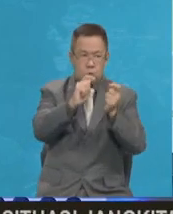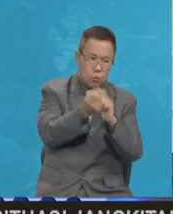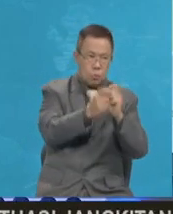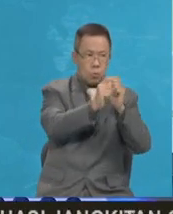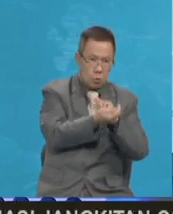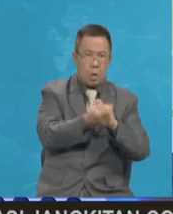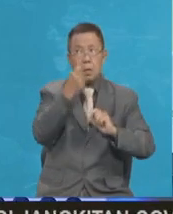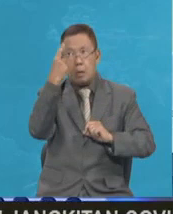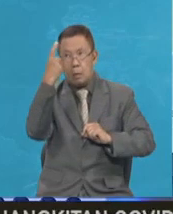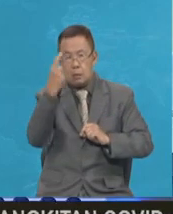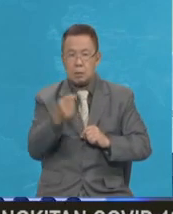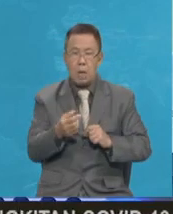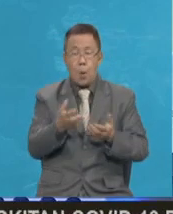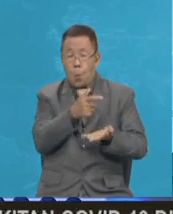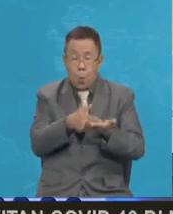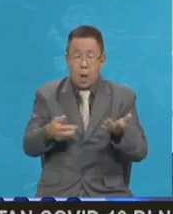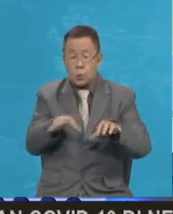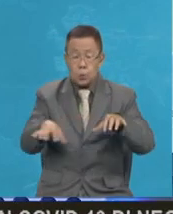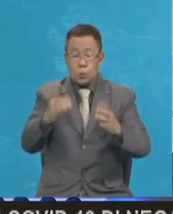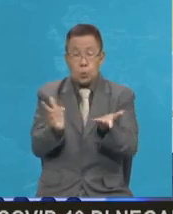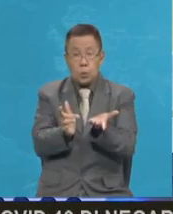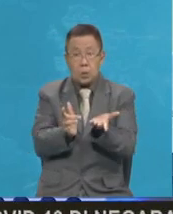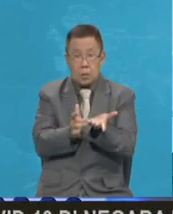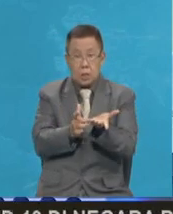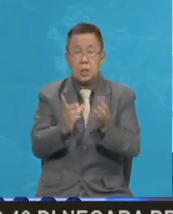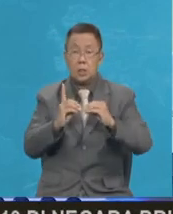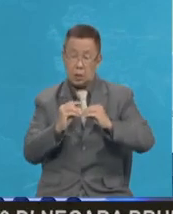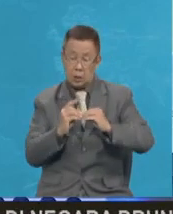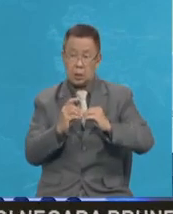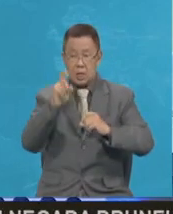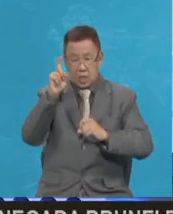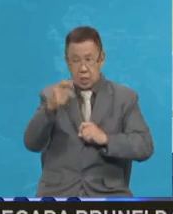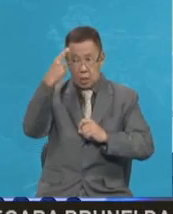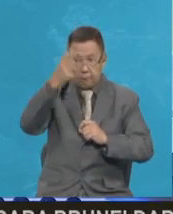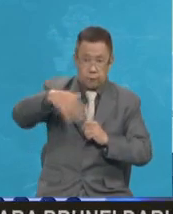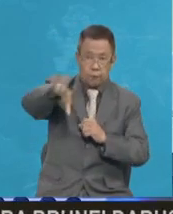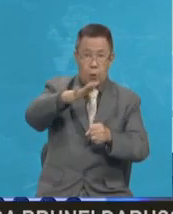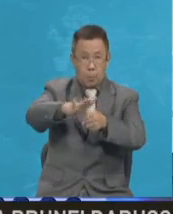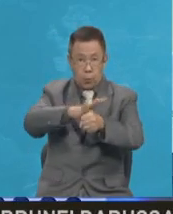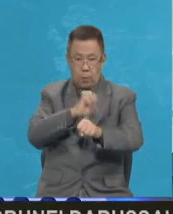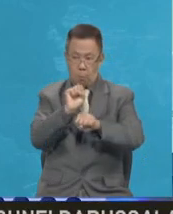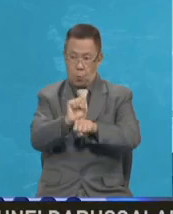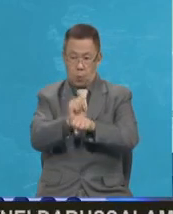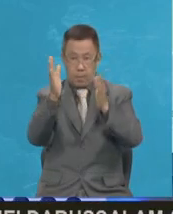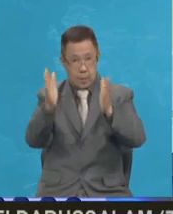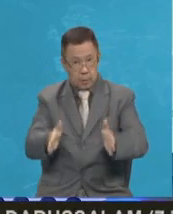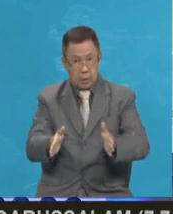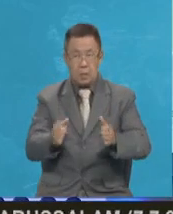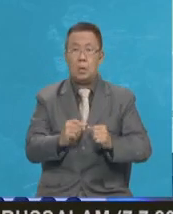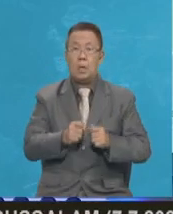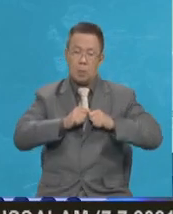dan memahami peluang yang ada dalam dunia digital dan kemahiran yang mereka perlukan untuk melengkapkan kaki tangan masing-masing